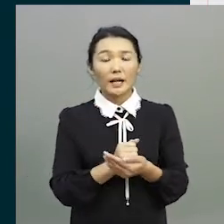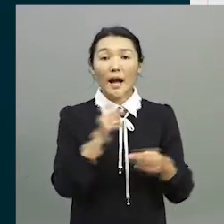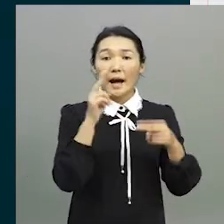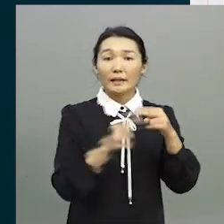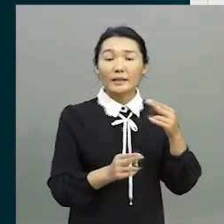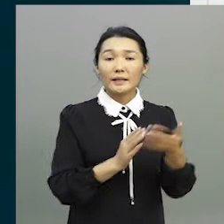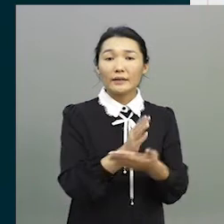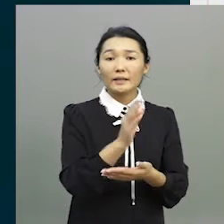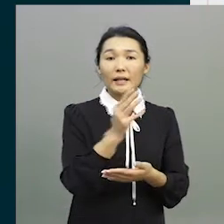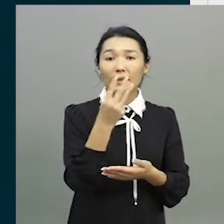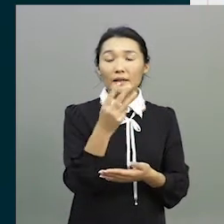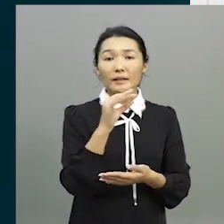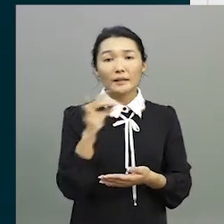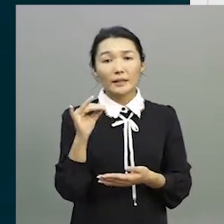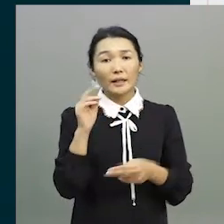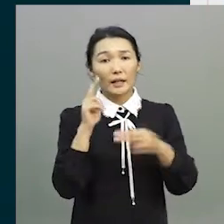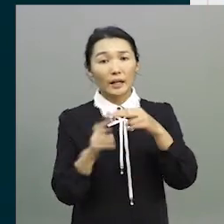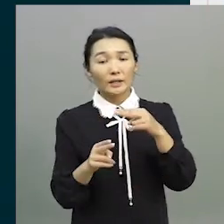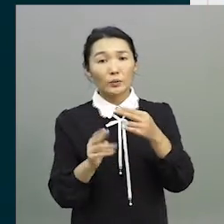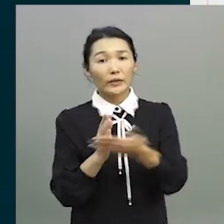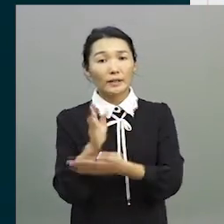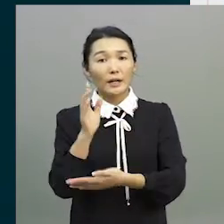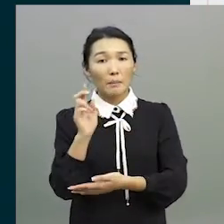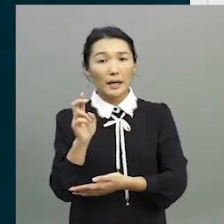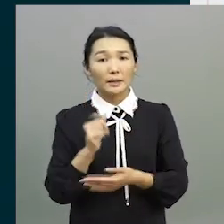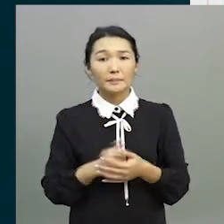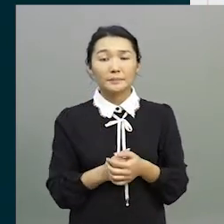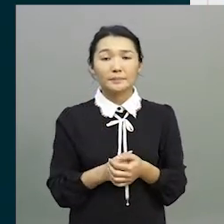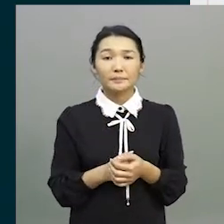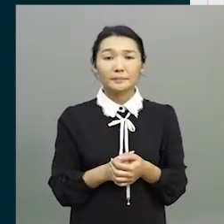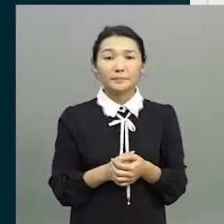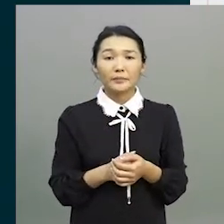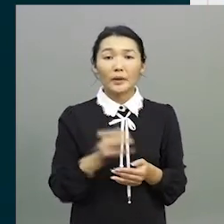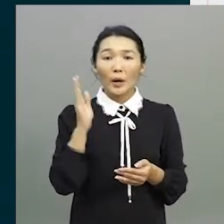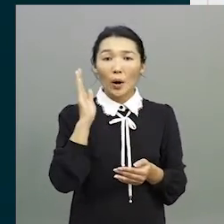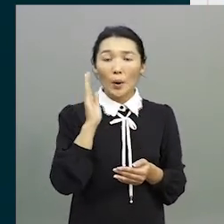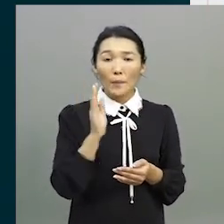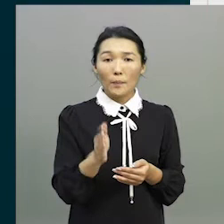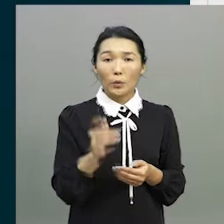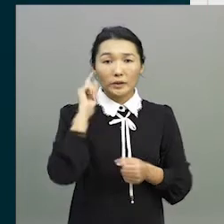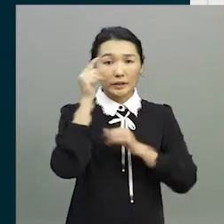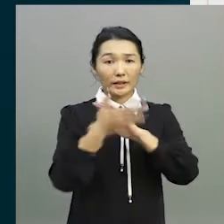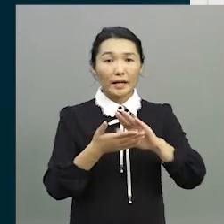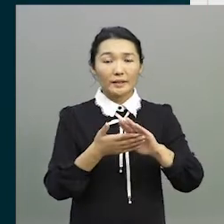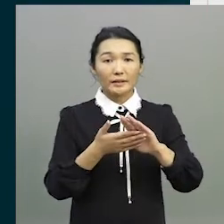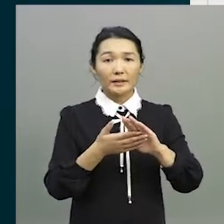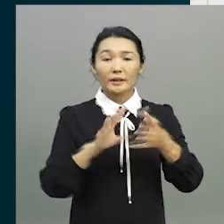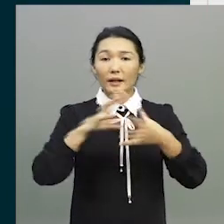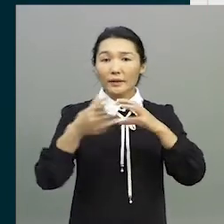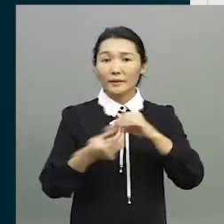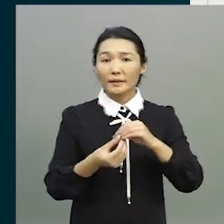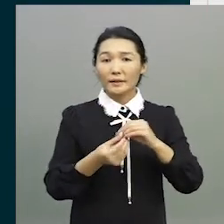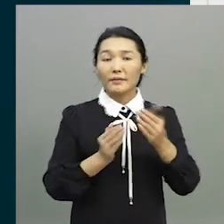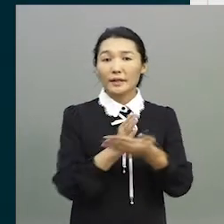3 и к концу вектора b то будет ясен коэффициент и вектора ж